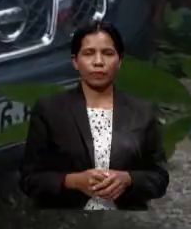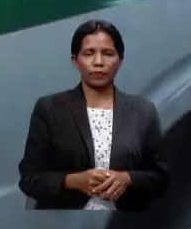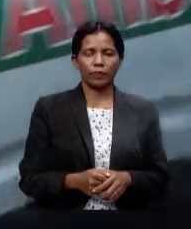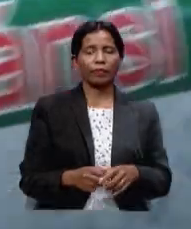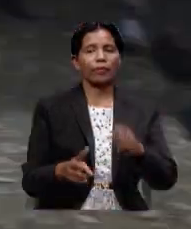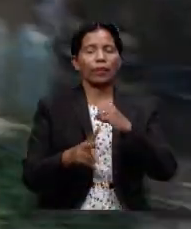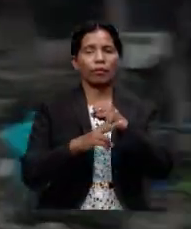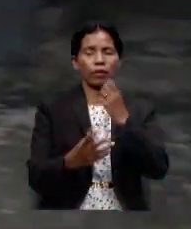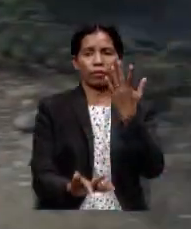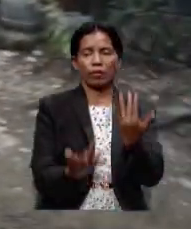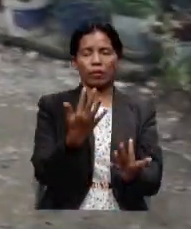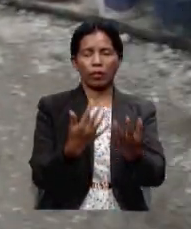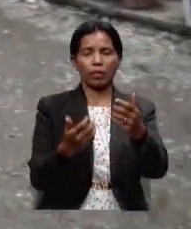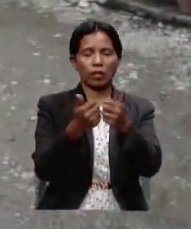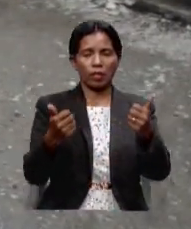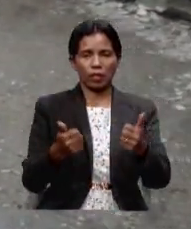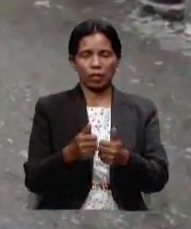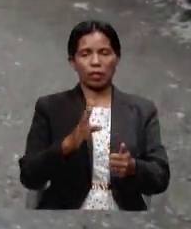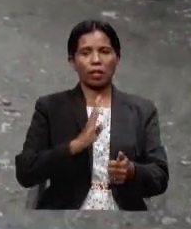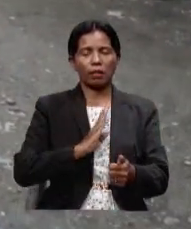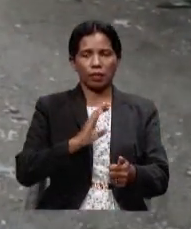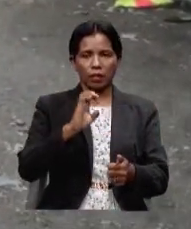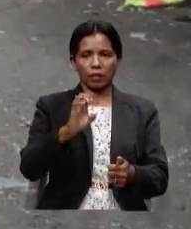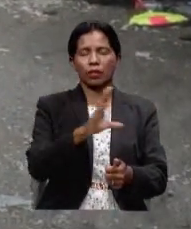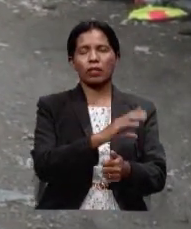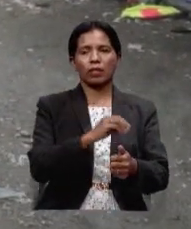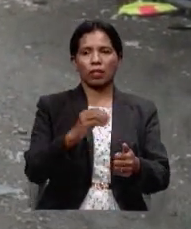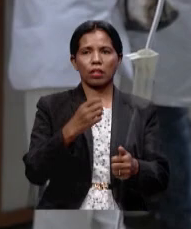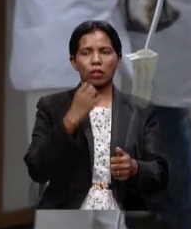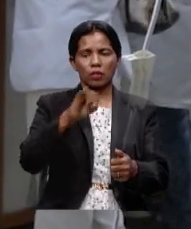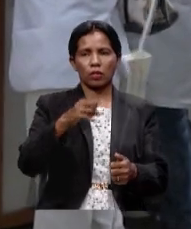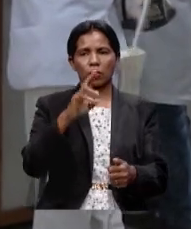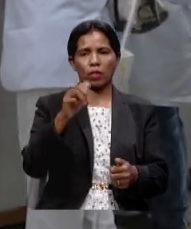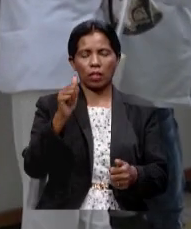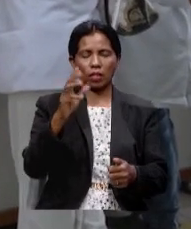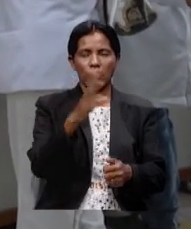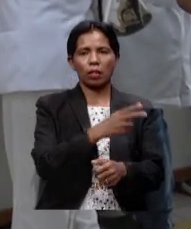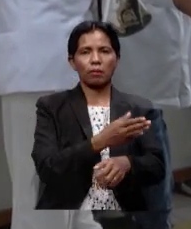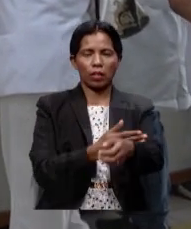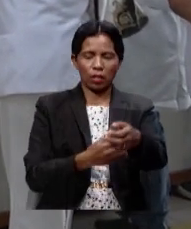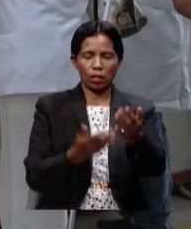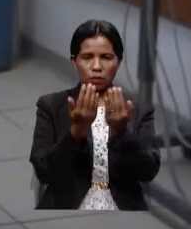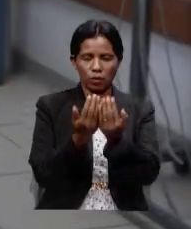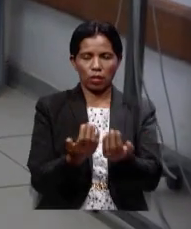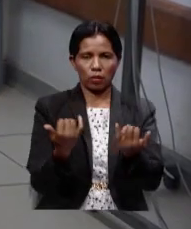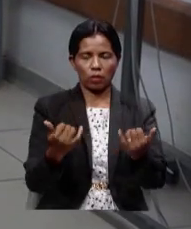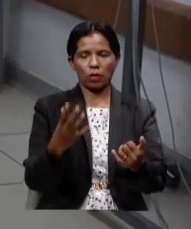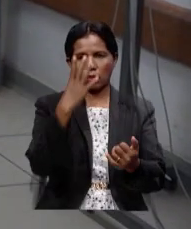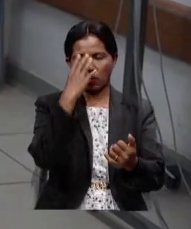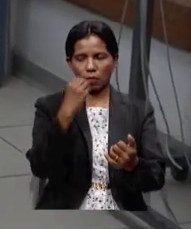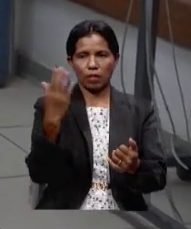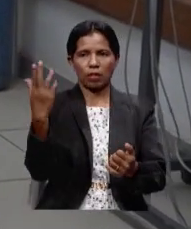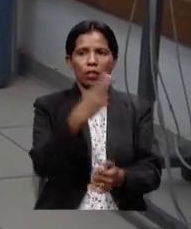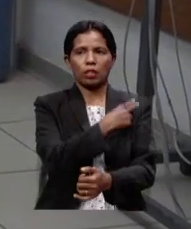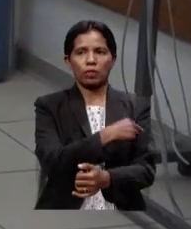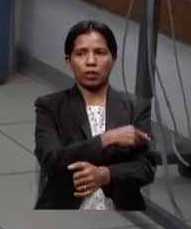Vítima incêndio e aldeia Becusi Centro, Sucubecora, Joana Soares na Behetan Canectoran, da Downey continua baixa e a sala ICU